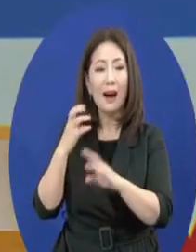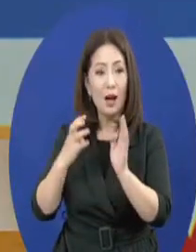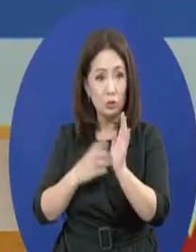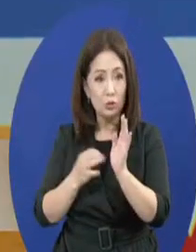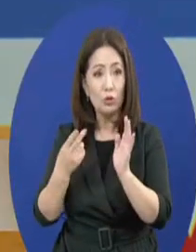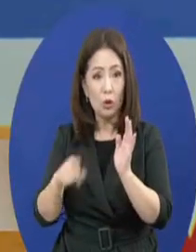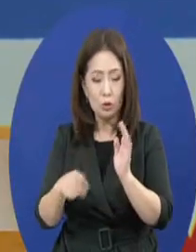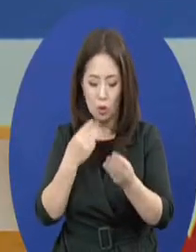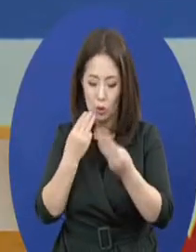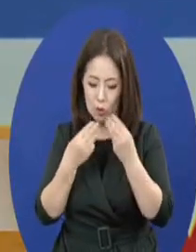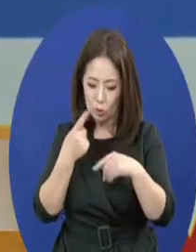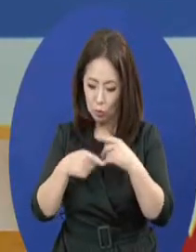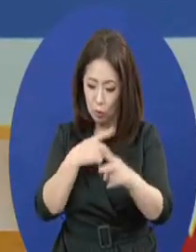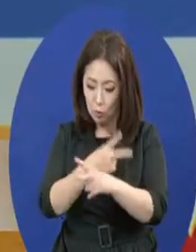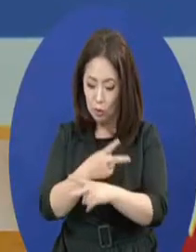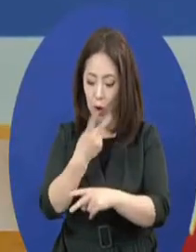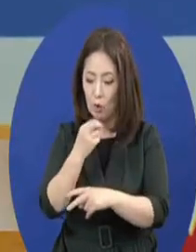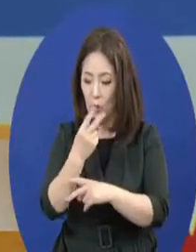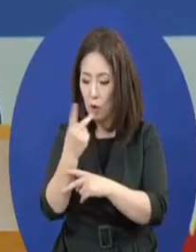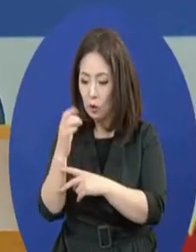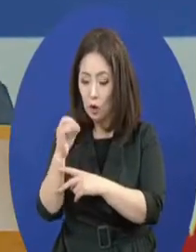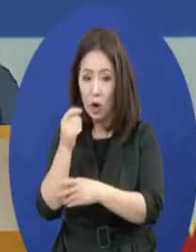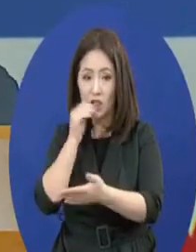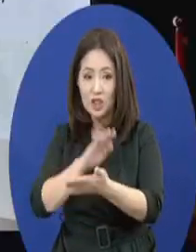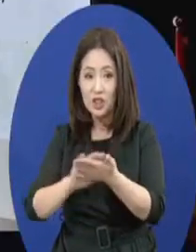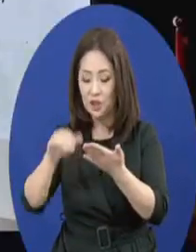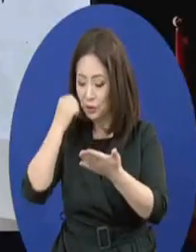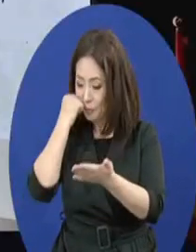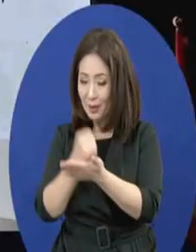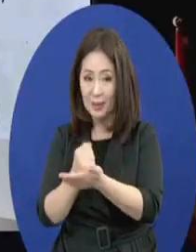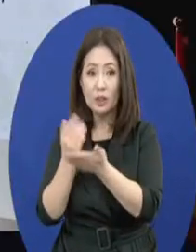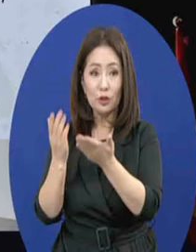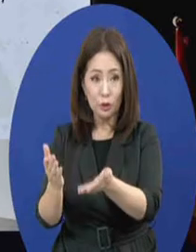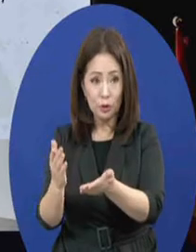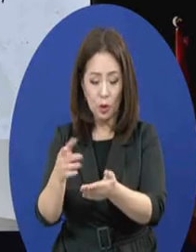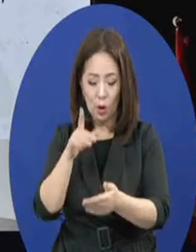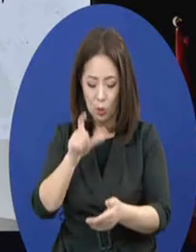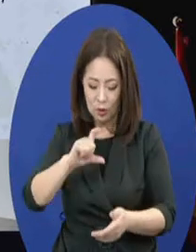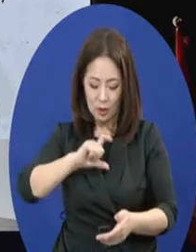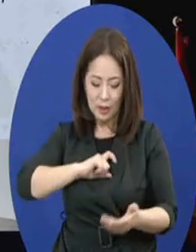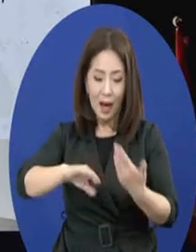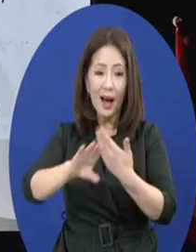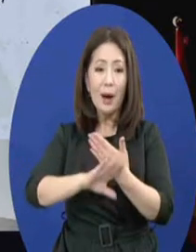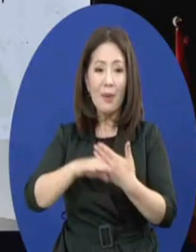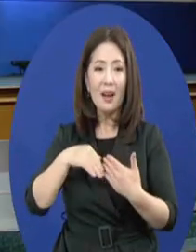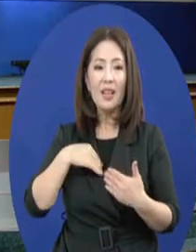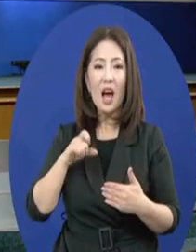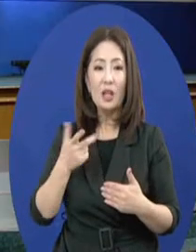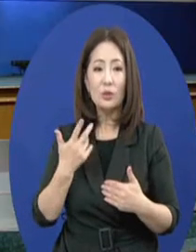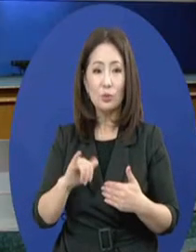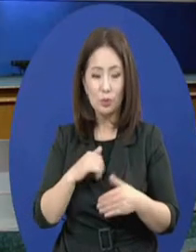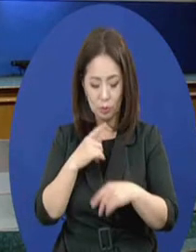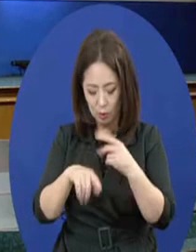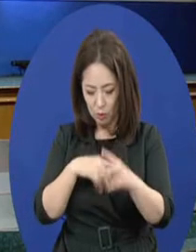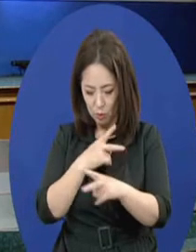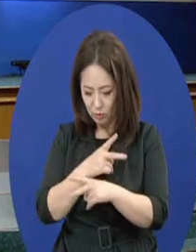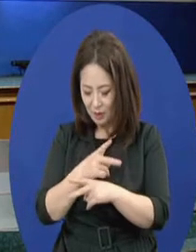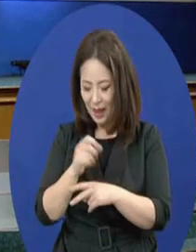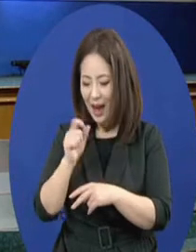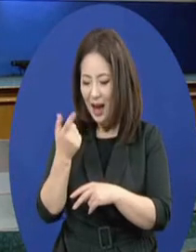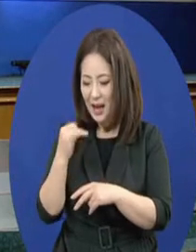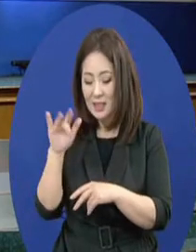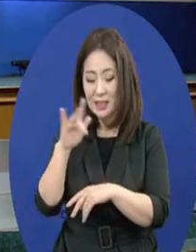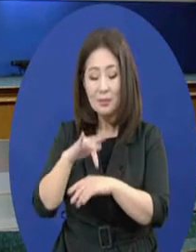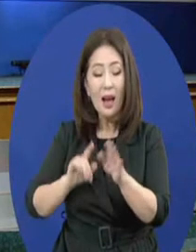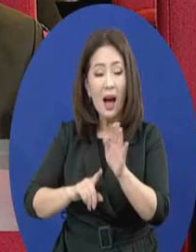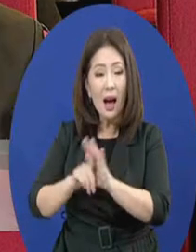онд, шүүхийн тухай хуулийг 2021 онд шинчлэн баталсан. Хүний эрх хамгаалагчийн эрх зүйн байдлын тухай хуулийг АЦ дээр данхуудаа Монгол Улс